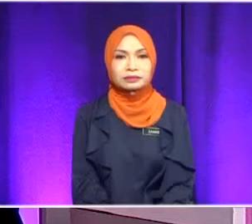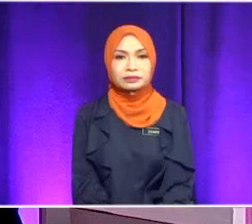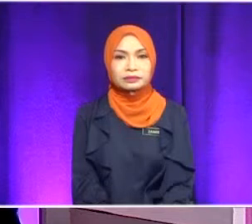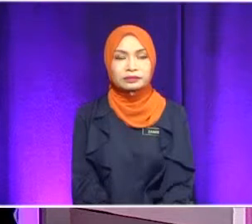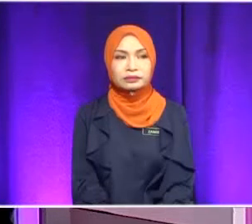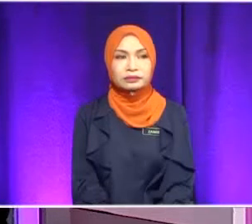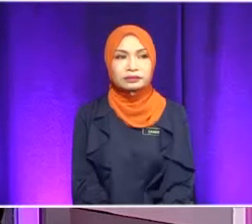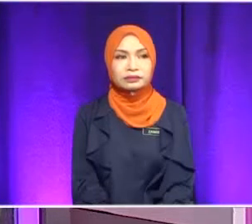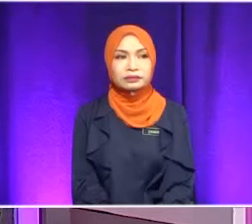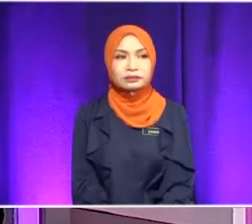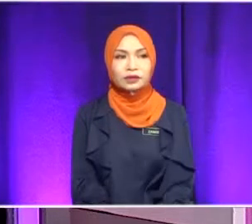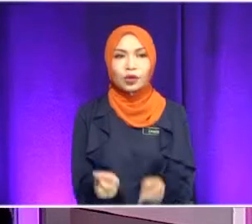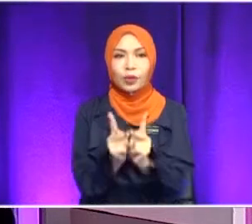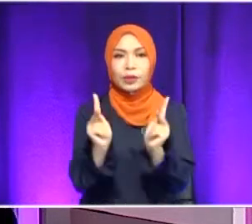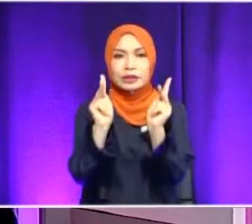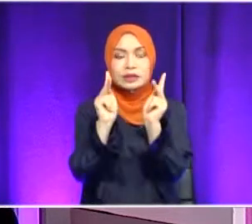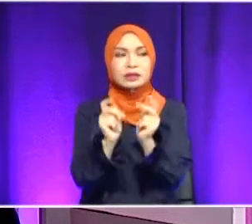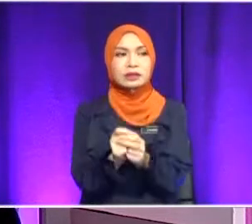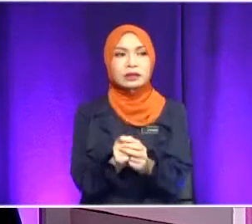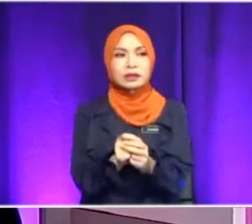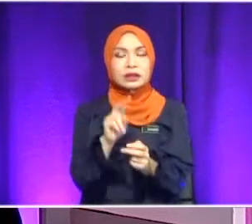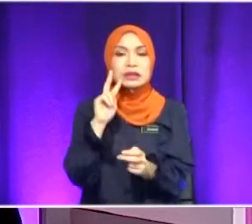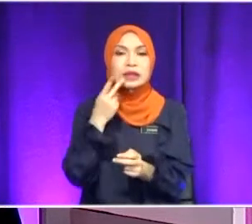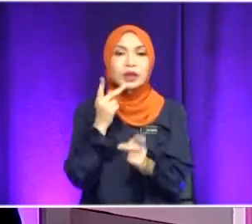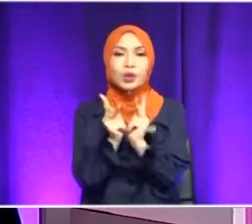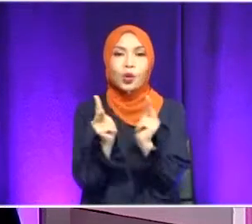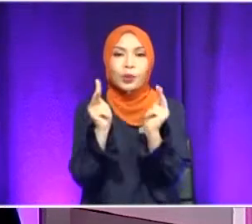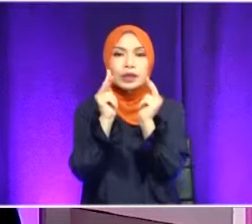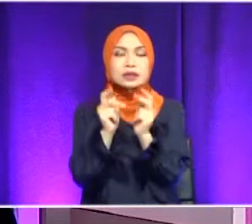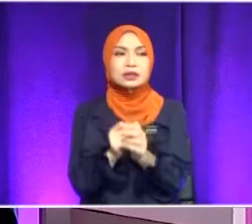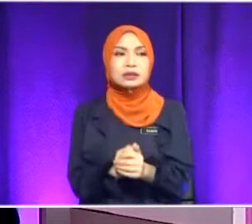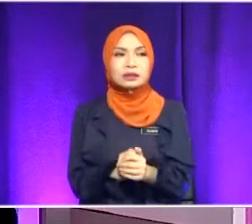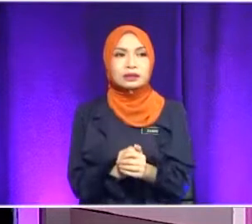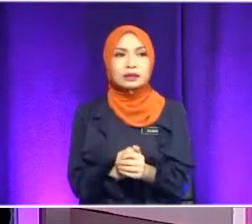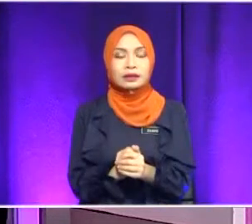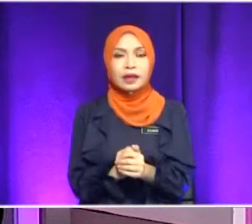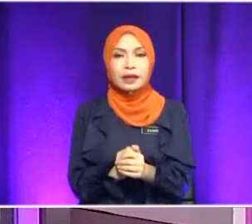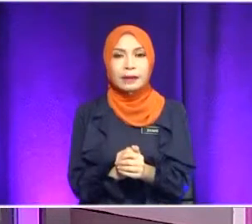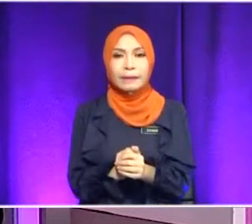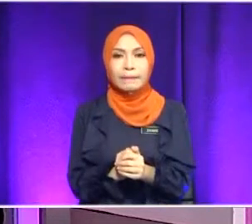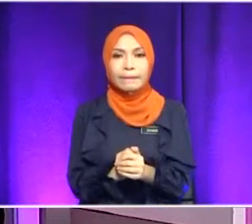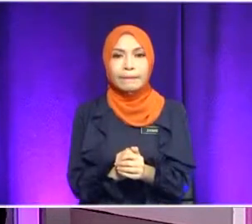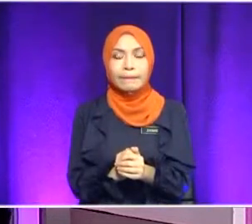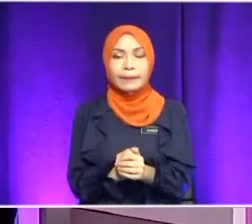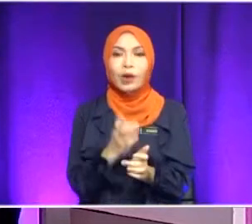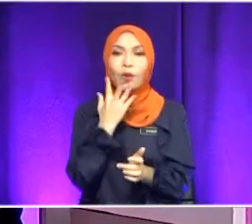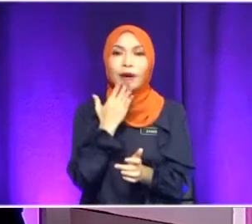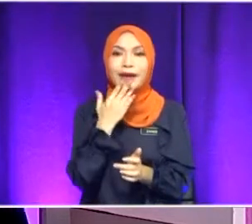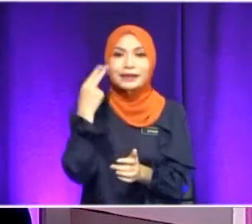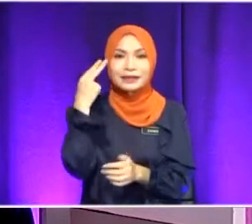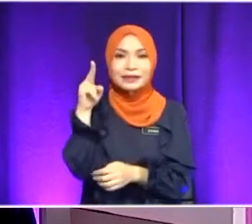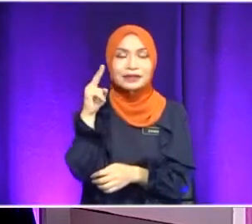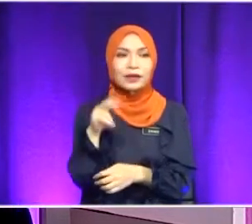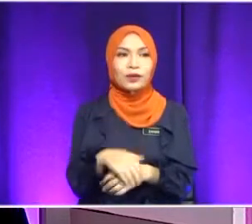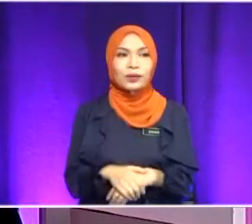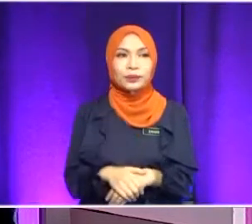ada tinggi jadi pokok yang kedua yang sesuai adalah pokok bunga bismillah pokok-pokok bisnis Oke badaon dibawa ini hijau Oke